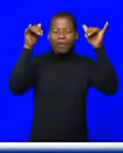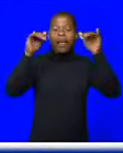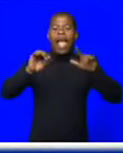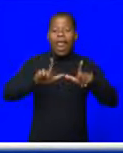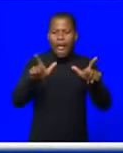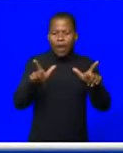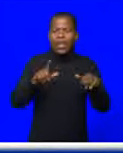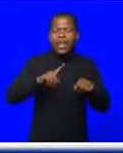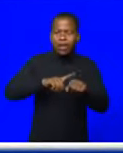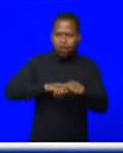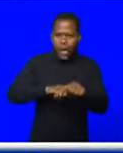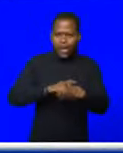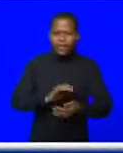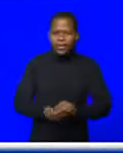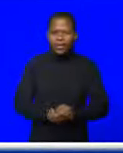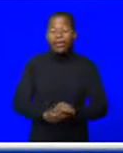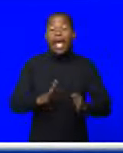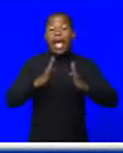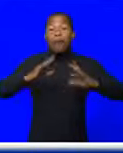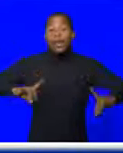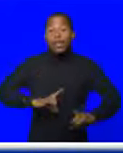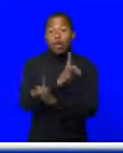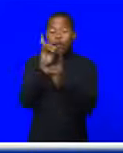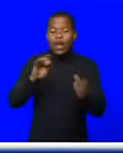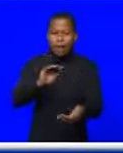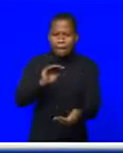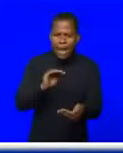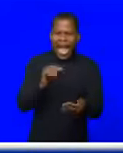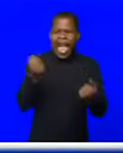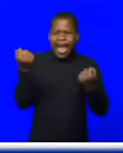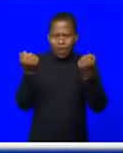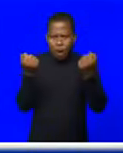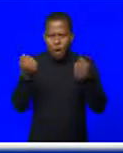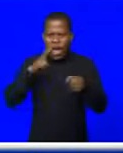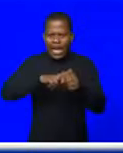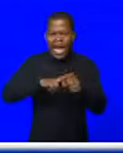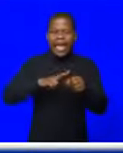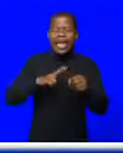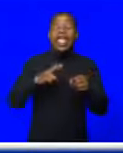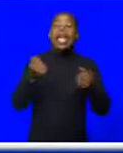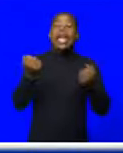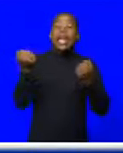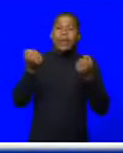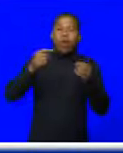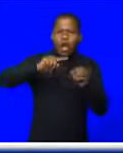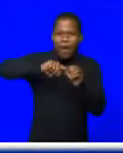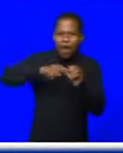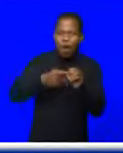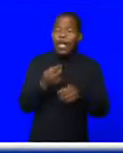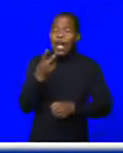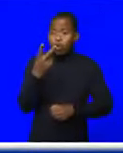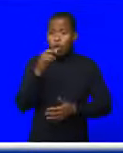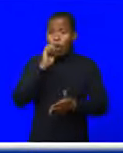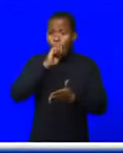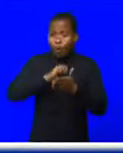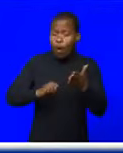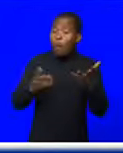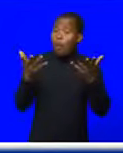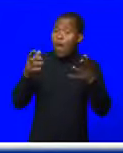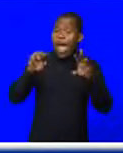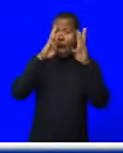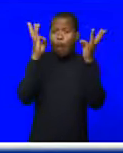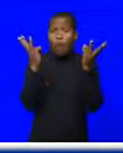lesiSwati. Litiko letempilo selemukele timoto kanye nemaloli lamabili ebhangela kamhlaba iWorld Bank lokungabita imali